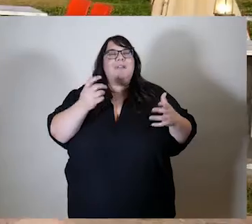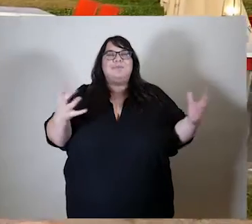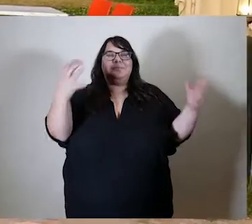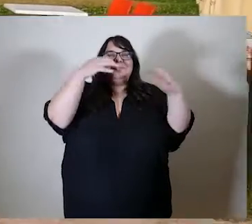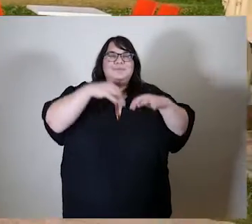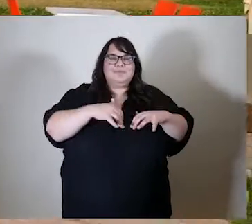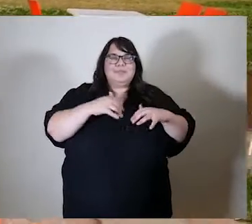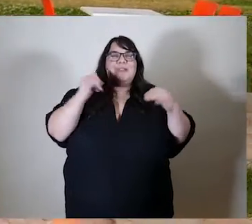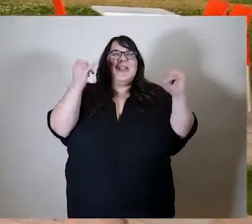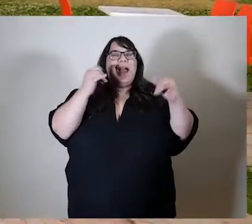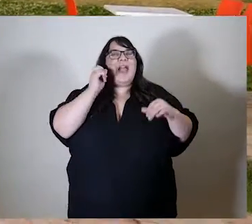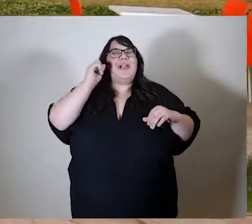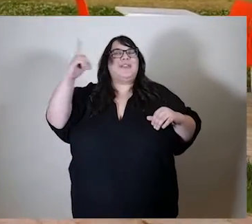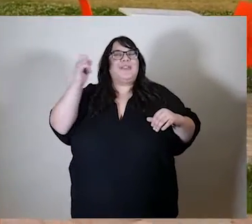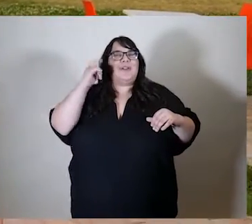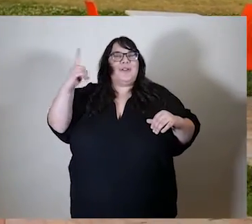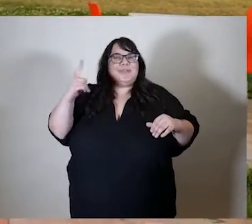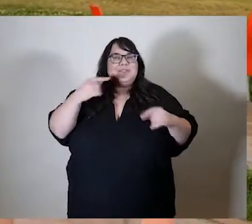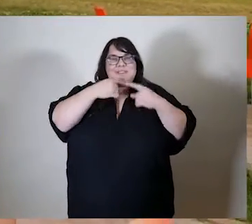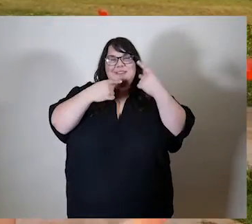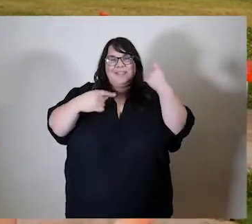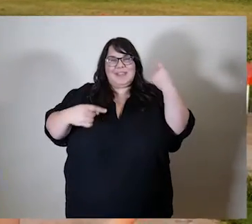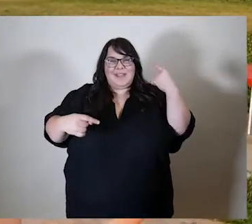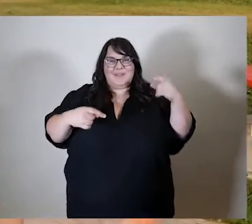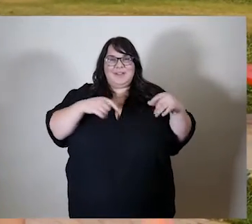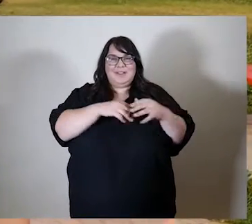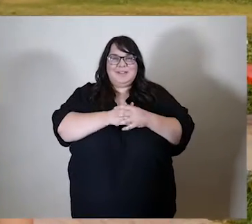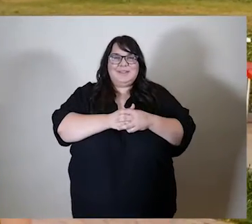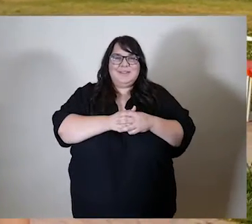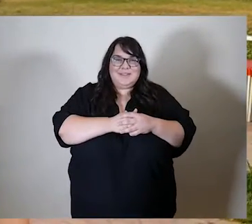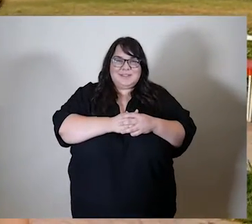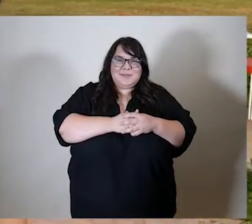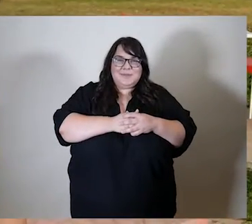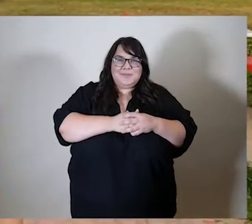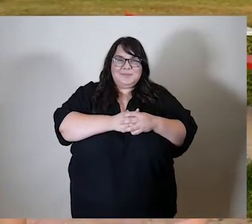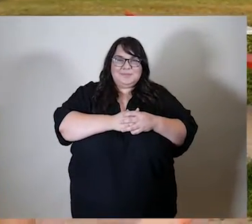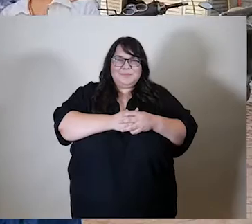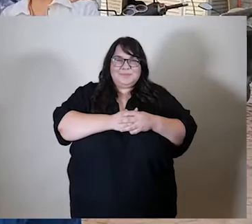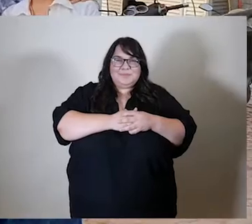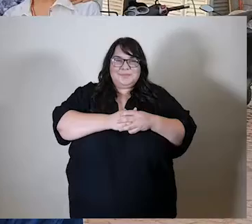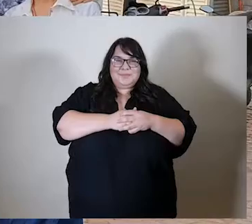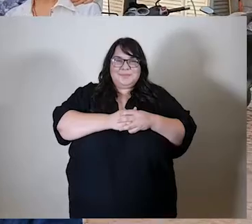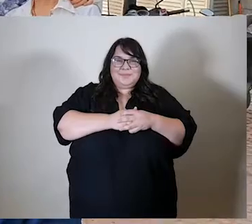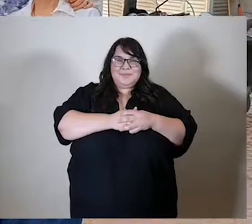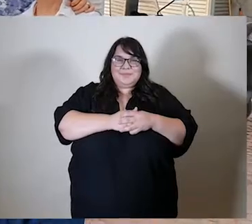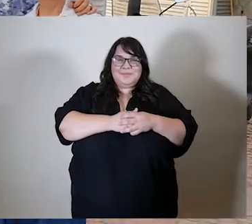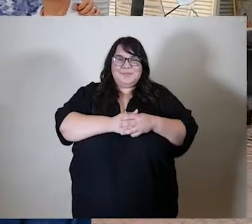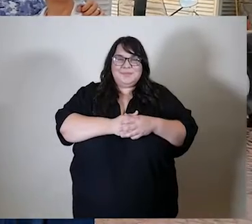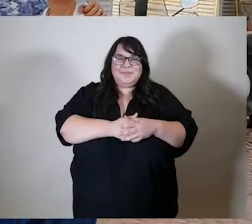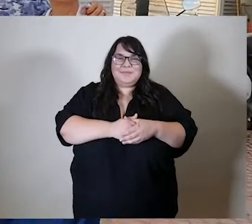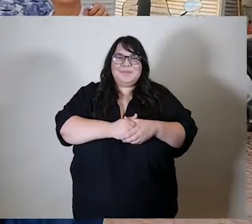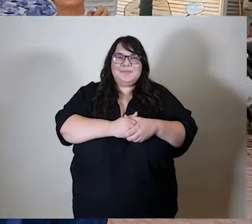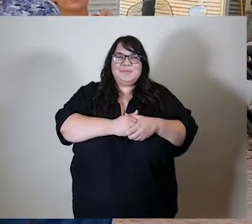θεατρικές παραστάσεις, οργανώνουμε συναισθιάσεις και άλλες πολλές εκδηλώσεις, σουζάκια και όμορφες καταστάσεις.